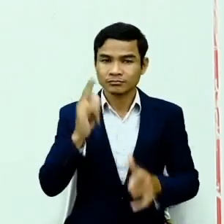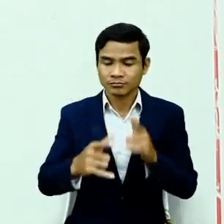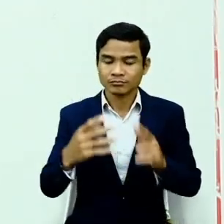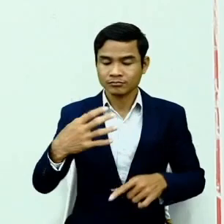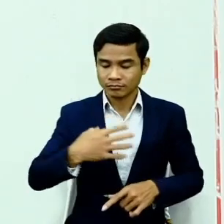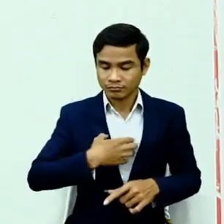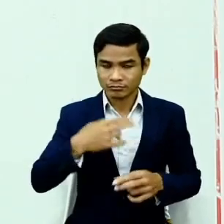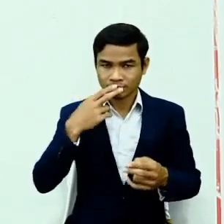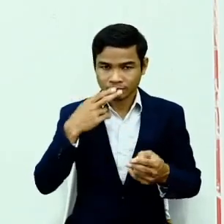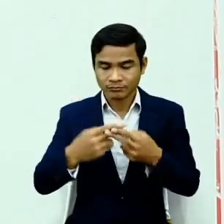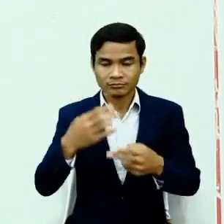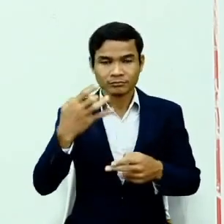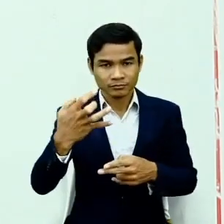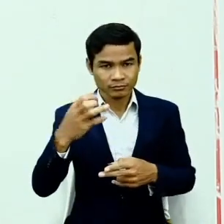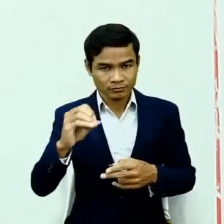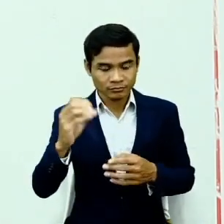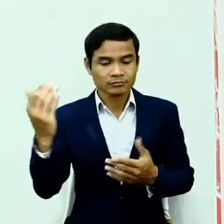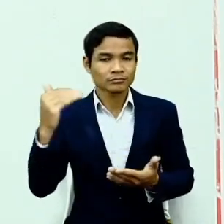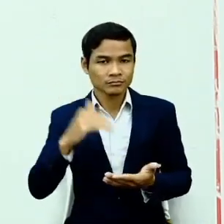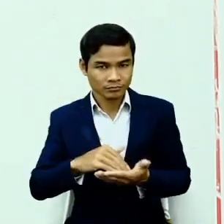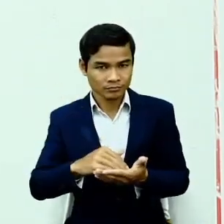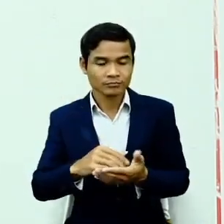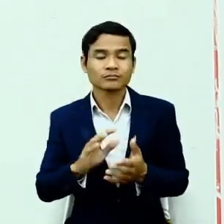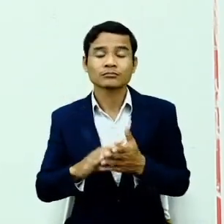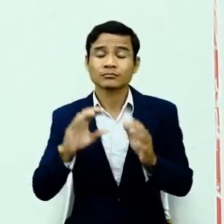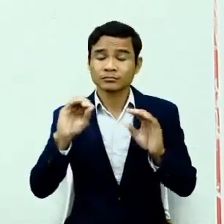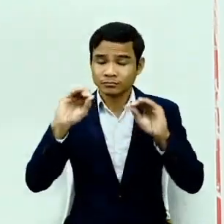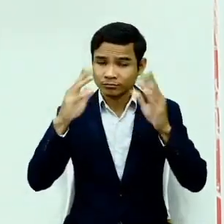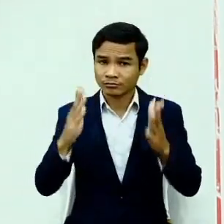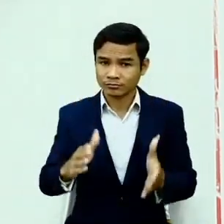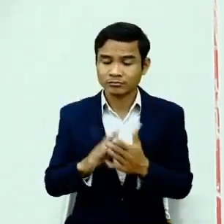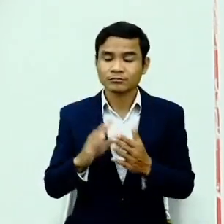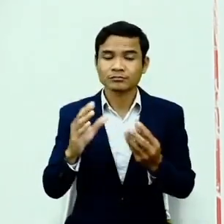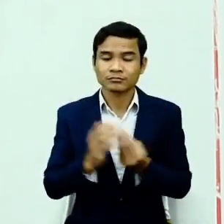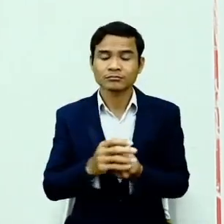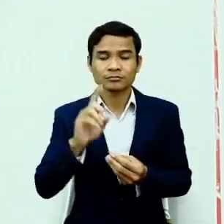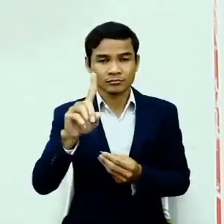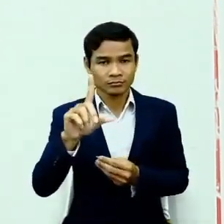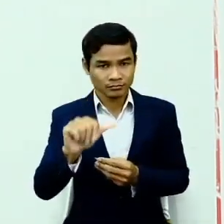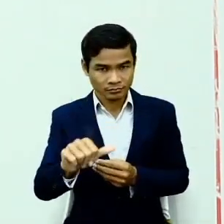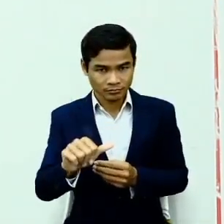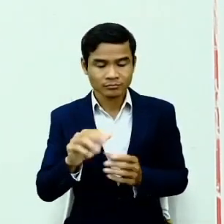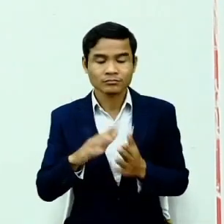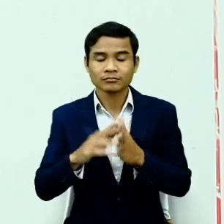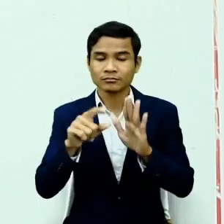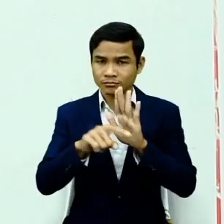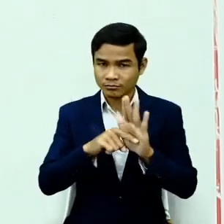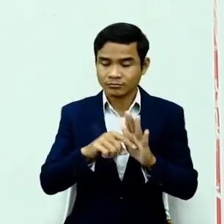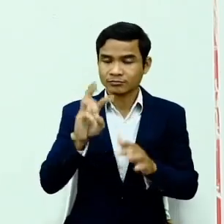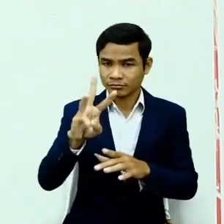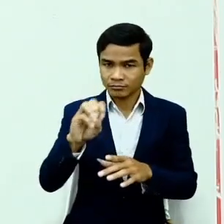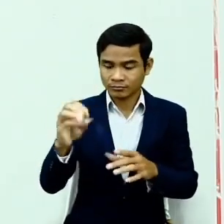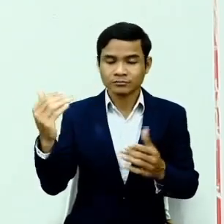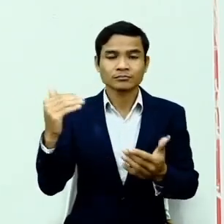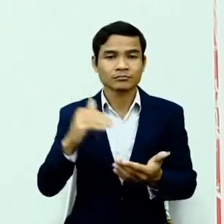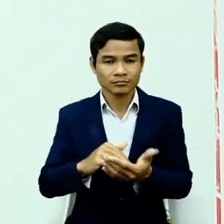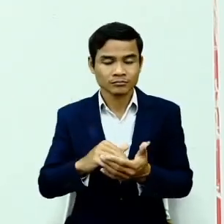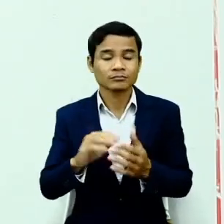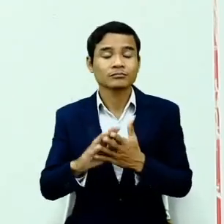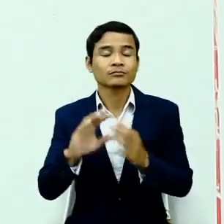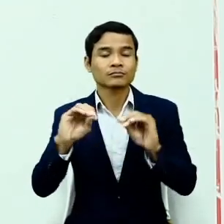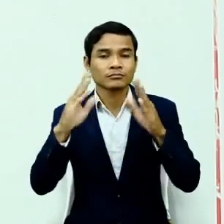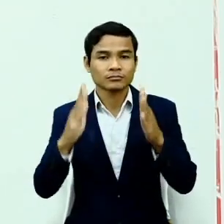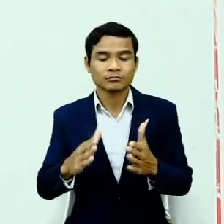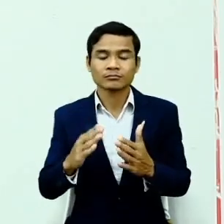bán chùm lại đầy xa mà chật sập vĩnh kia nè khu tơ giọt. Chà chùm nôn mùi rồi nè. Một đọt nè xàm sập vĩnh. Bên nó nè khu nè